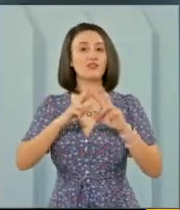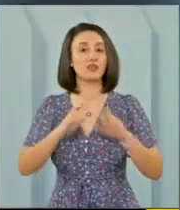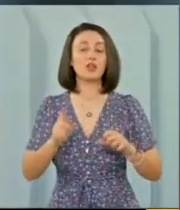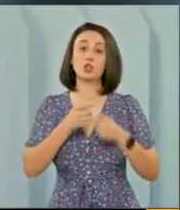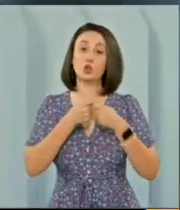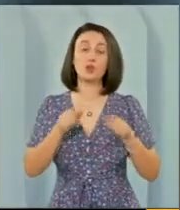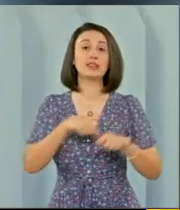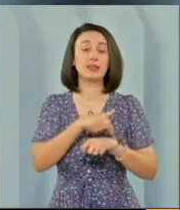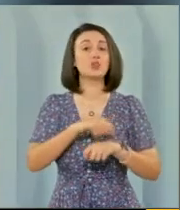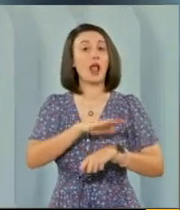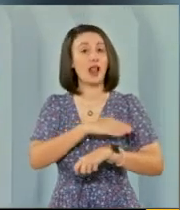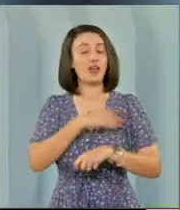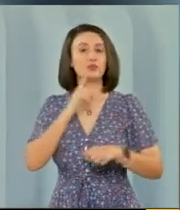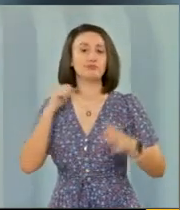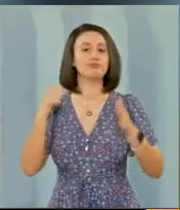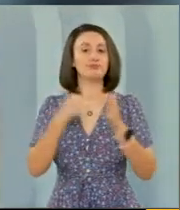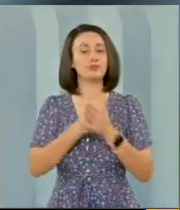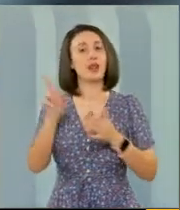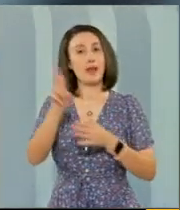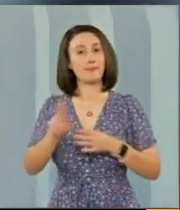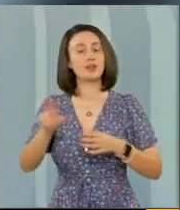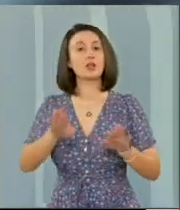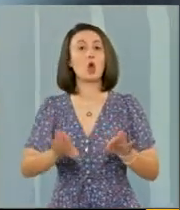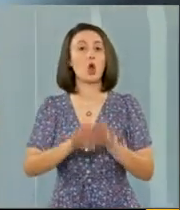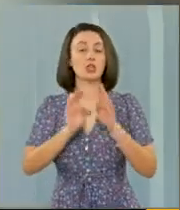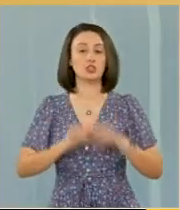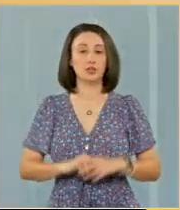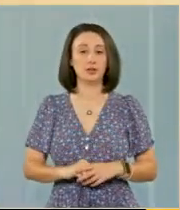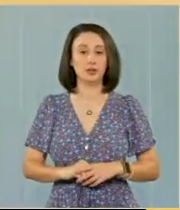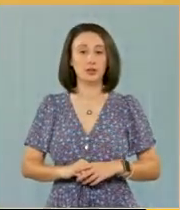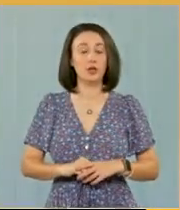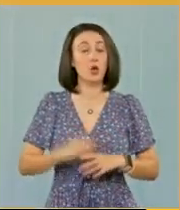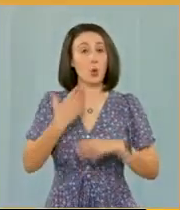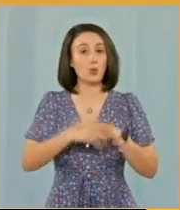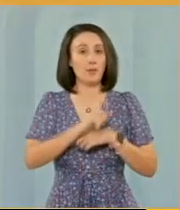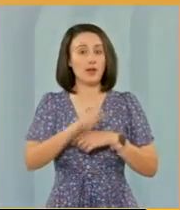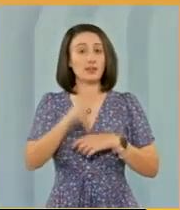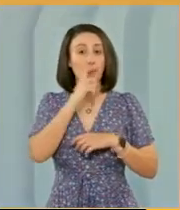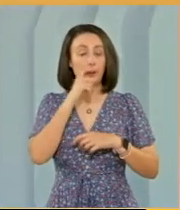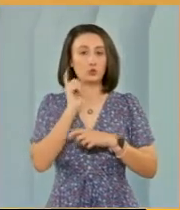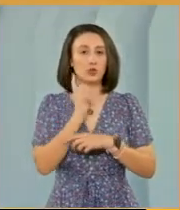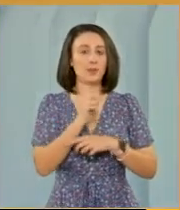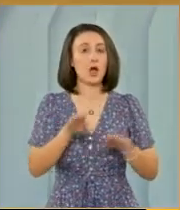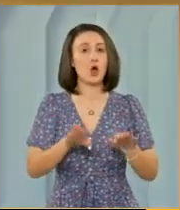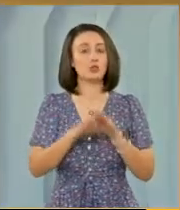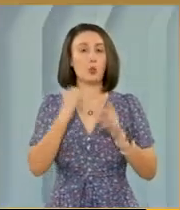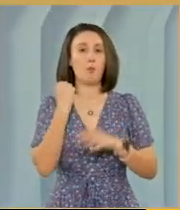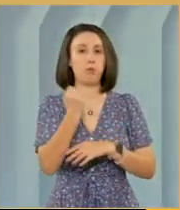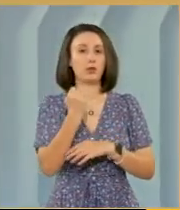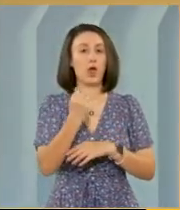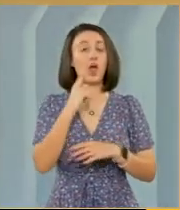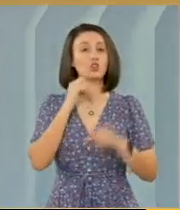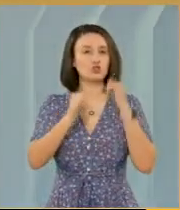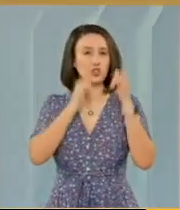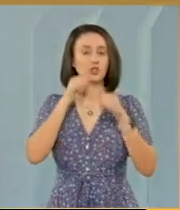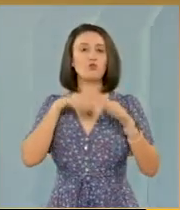totul în timp ce elevul își adresează în mod repetat colegii în cel mai recent caz băiatul și amenințat colegii cu bătaia ia jignit